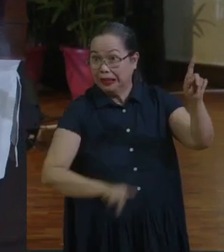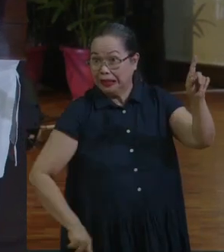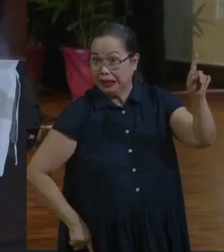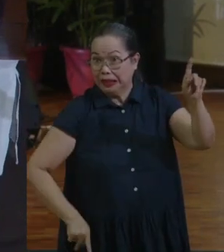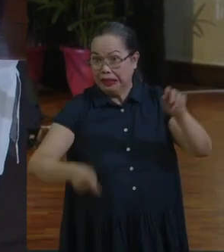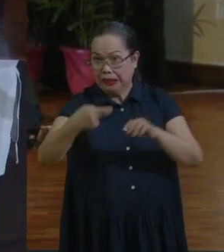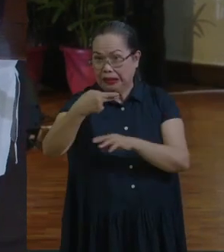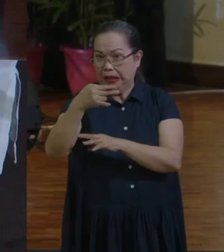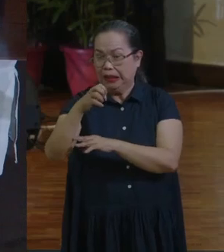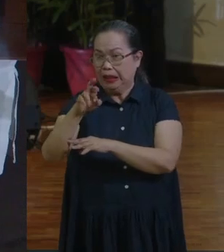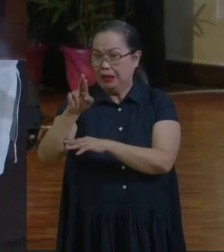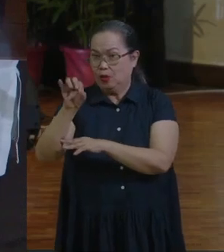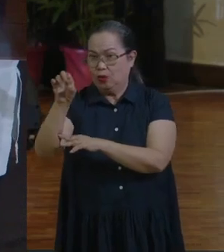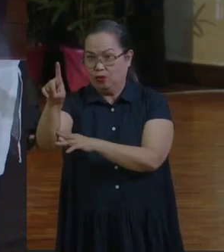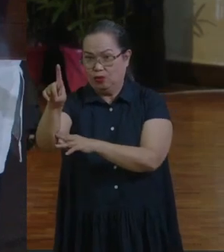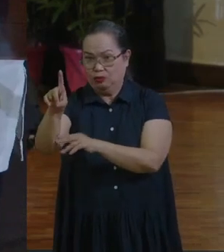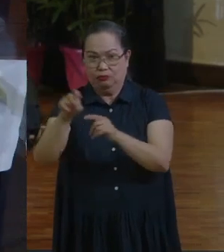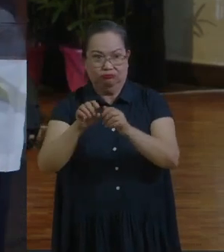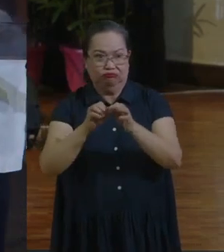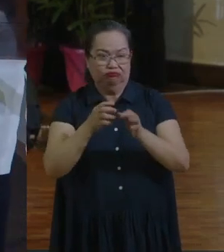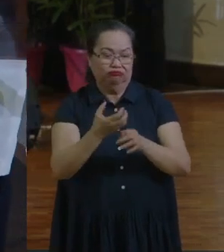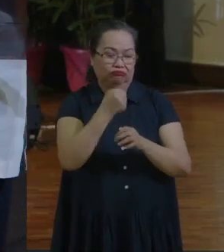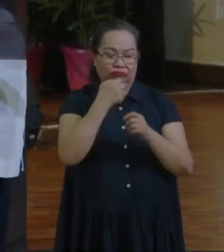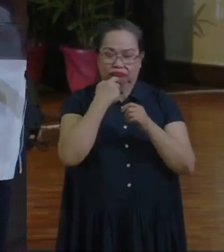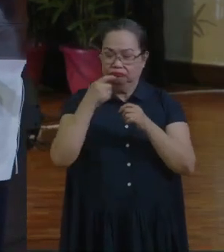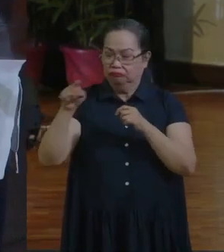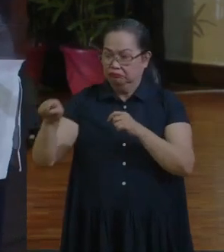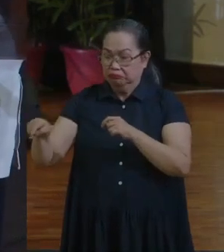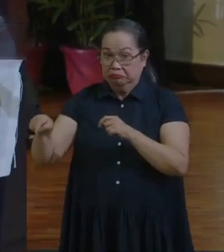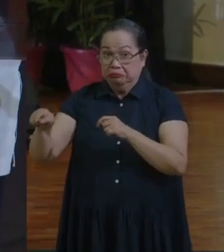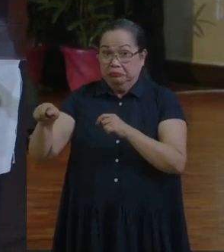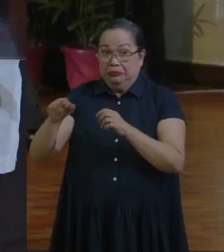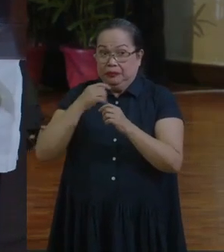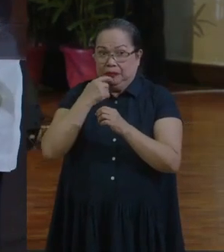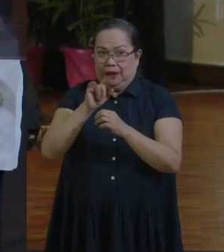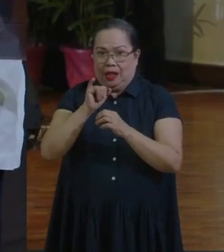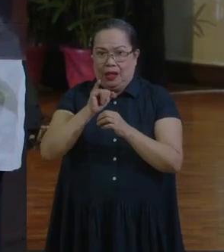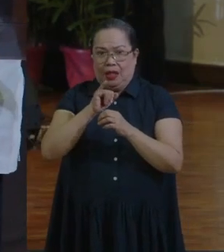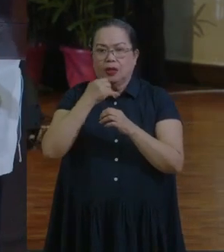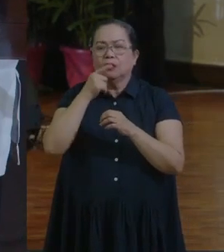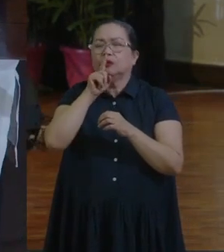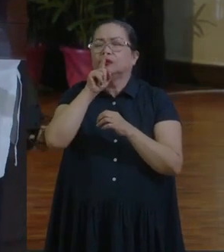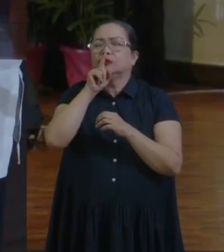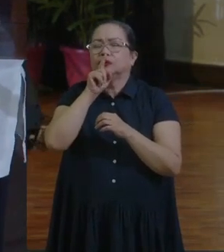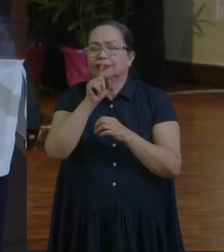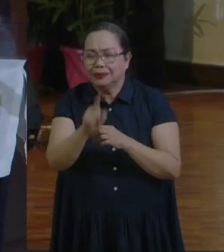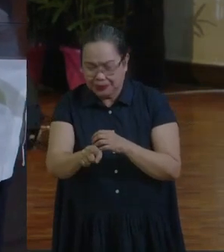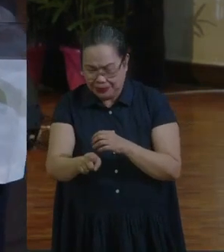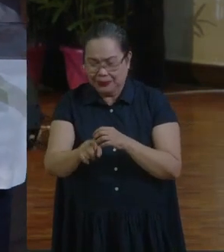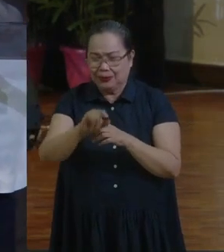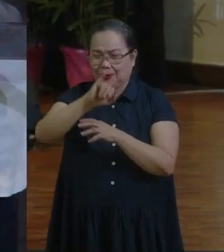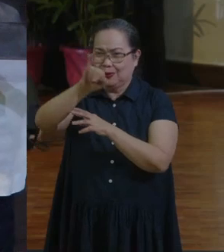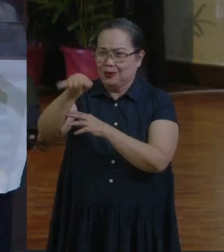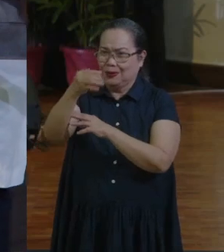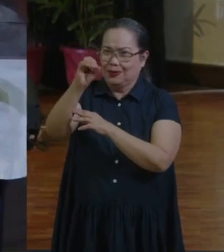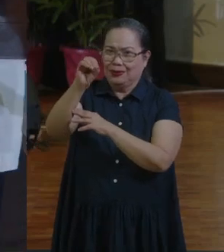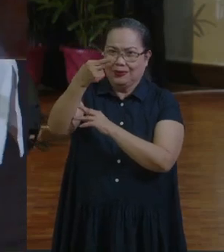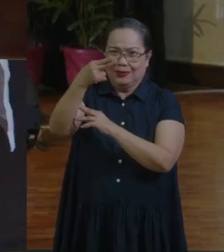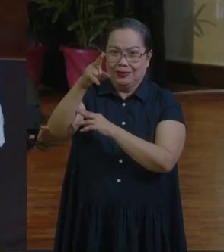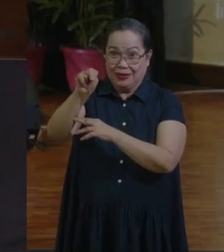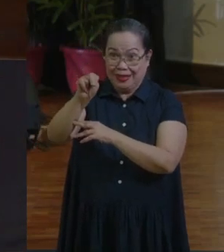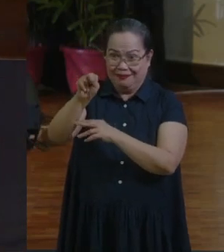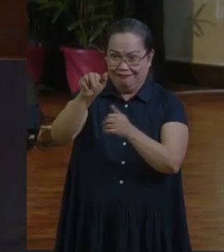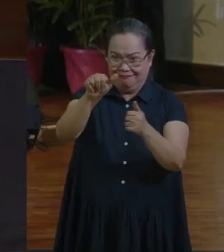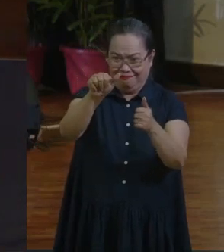Jesus. Sa kanyang pagpapahayag ng kanyang pansamantalang pagdududa,